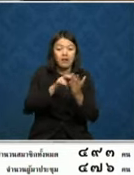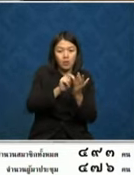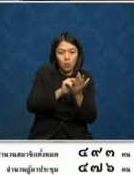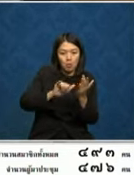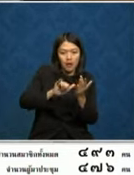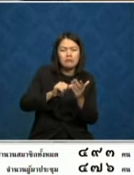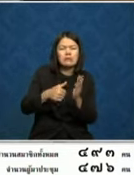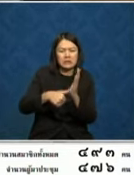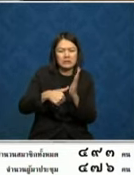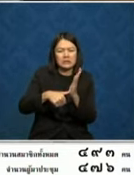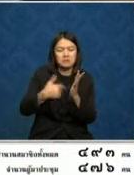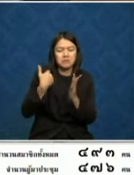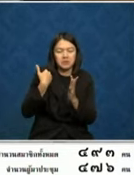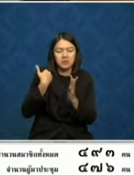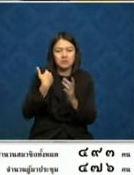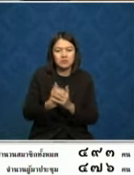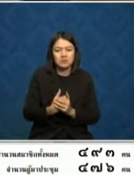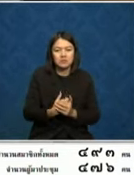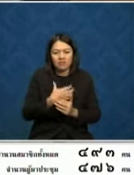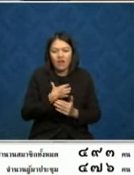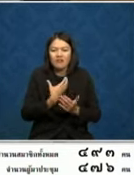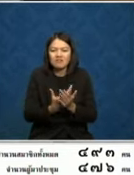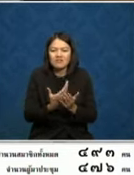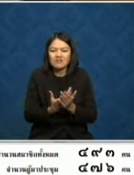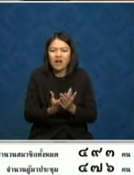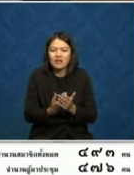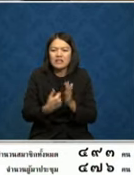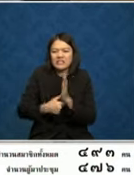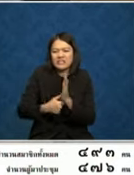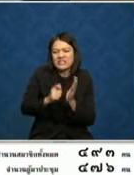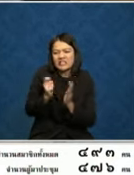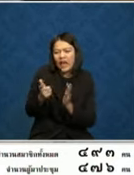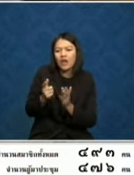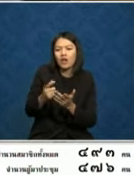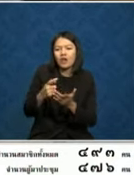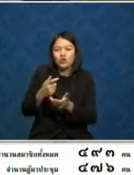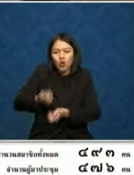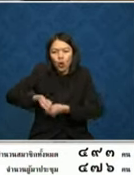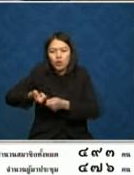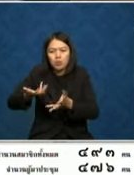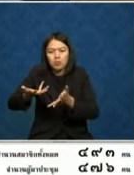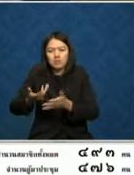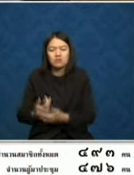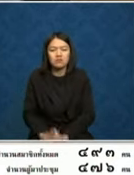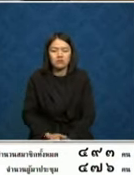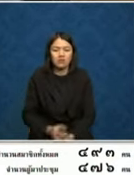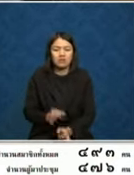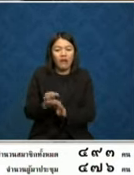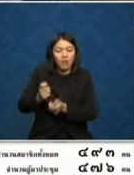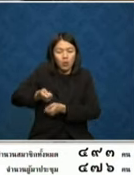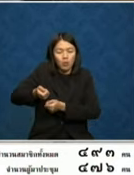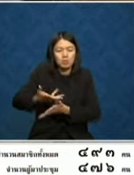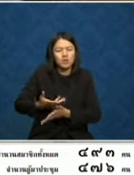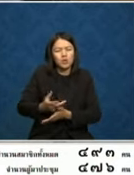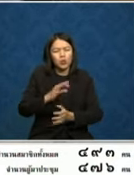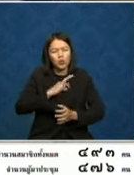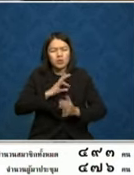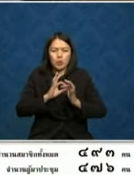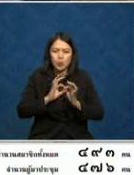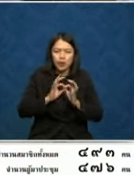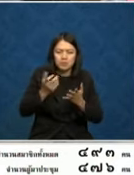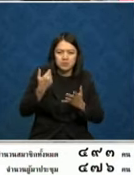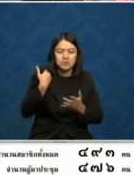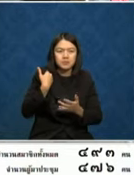างหนี้สูงแล้วท่านก็ยังจะเอาเงินไม่ชำระหนี้กับธ.ก.ส.อีกผมไม่สบายใจเป็นอย่างยิ่งนะครับผม